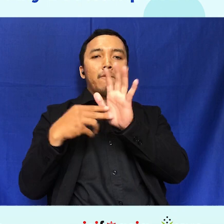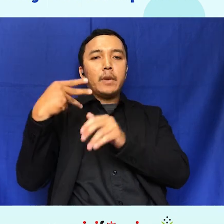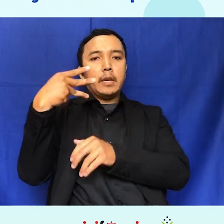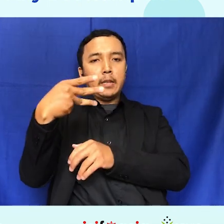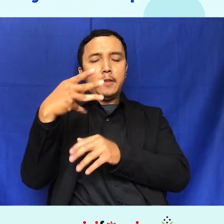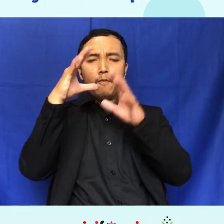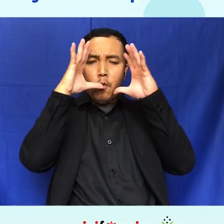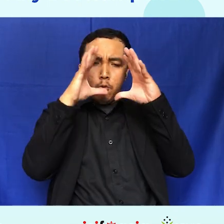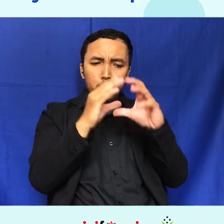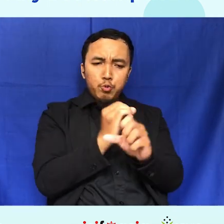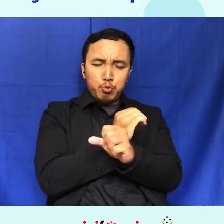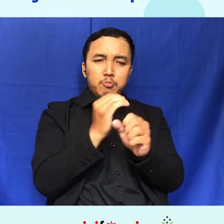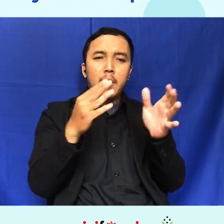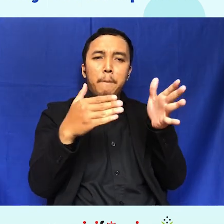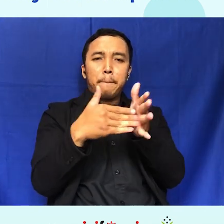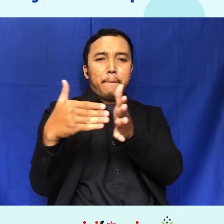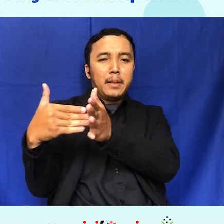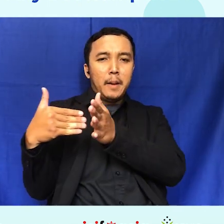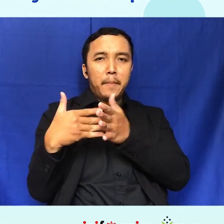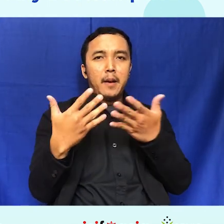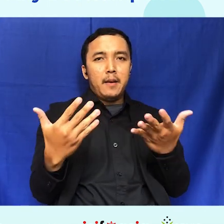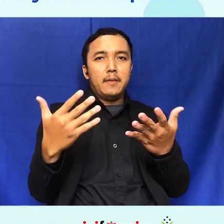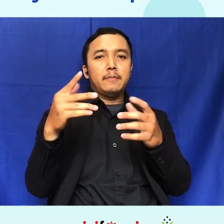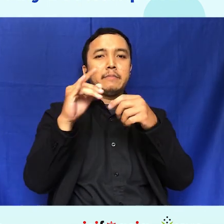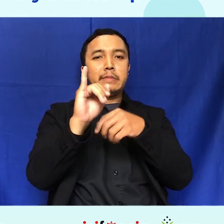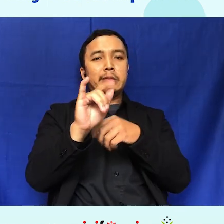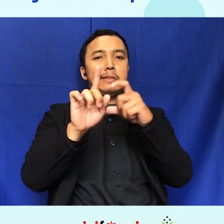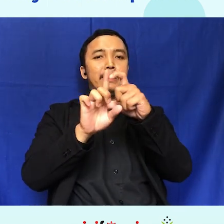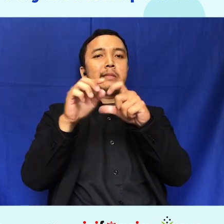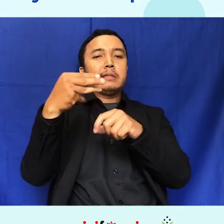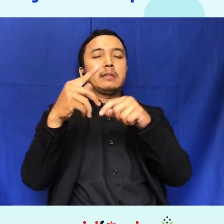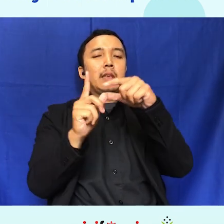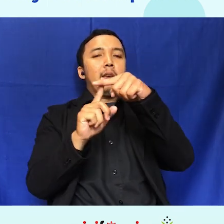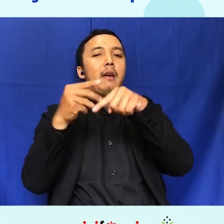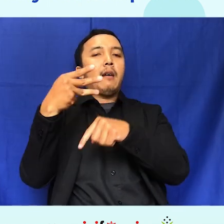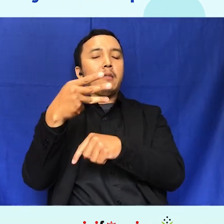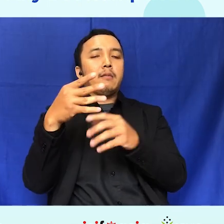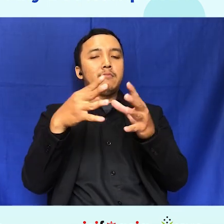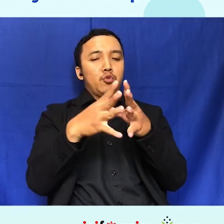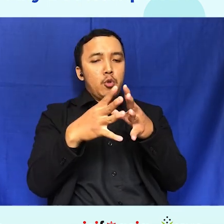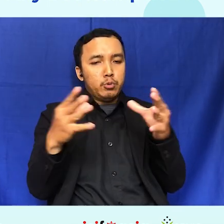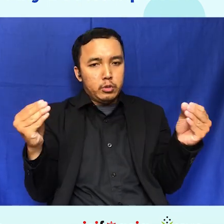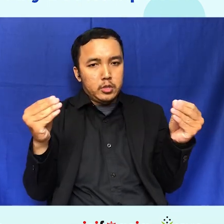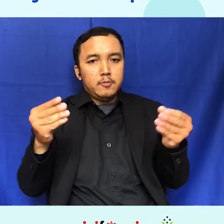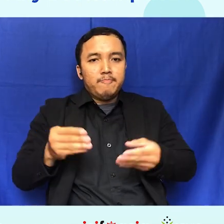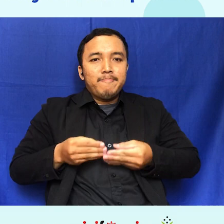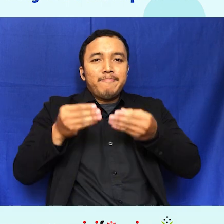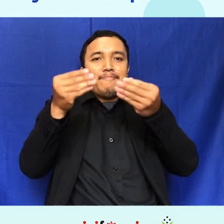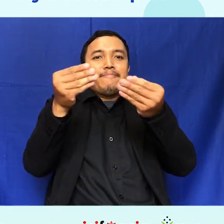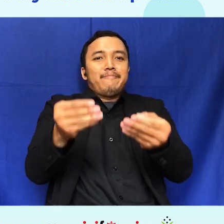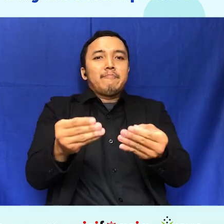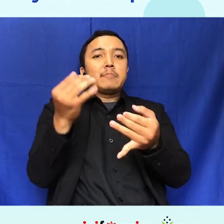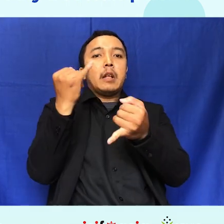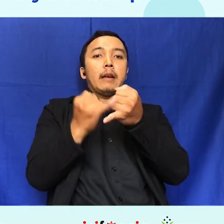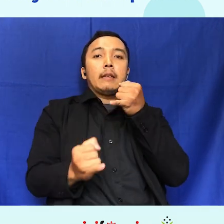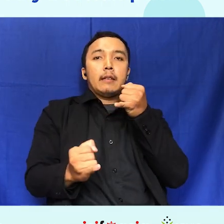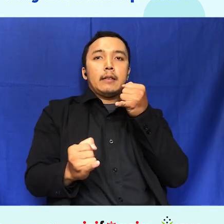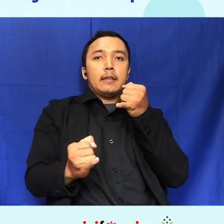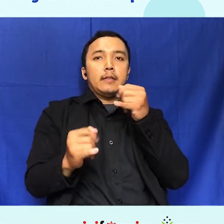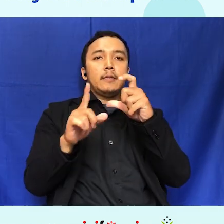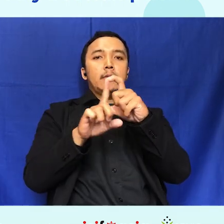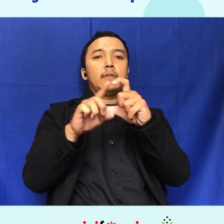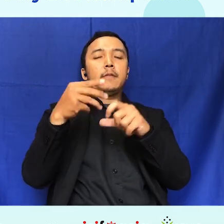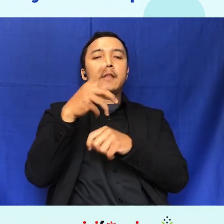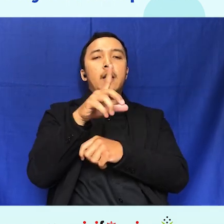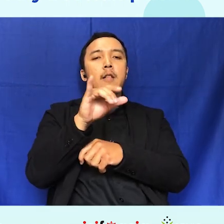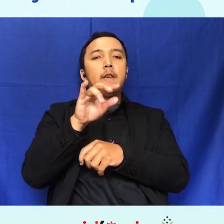permasalahan. Lalu ideate untuk memunculkan solusi terhadap permasalahan, dan yang terakhir adalah